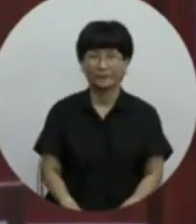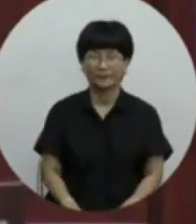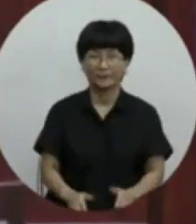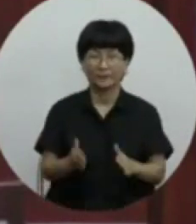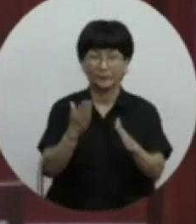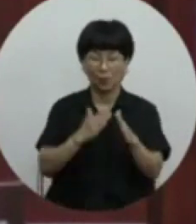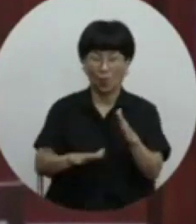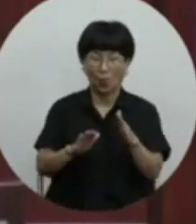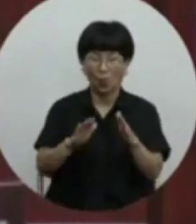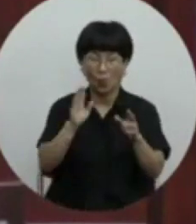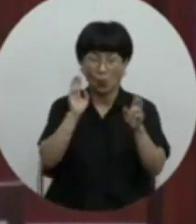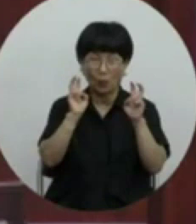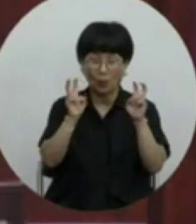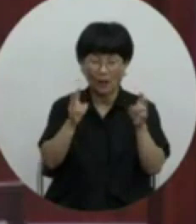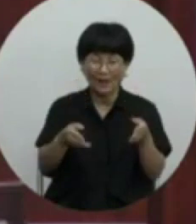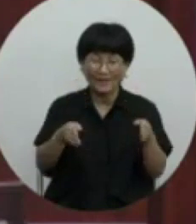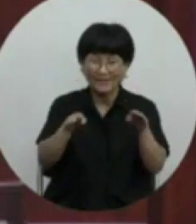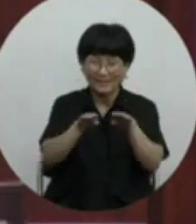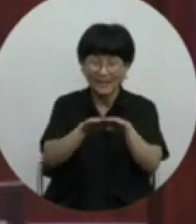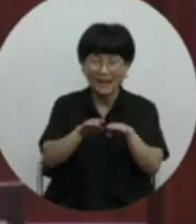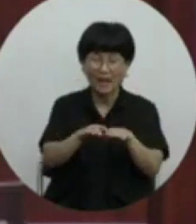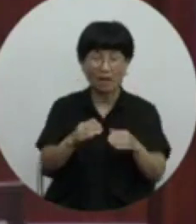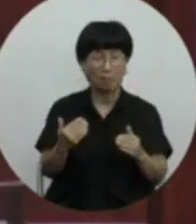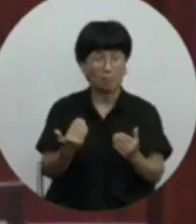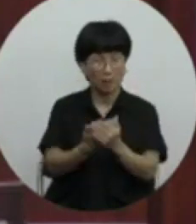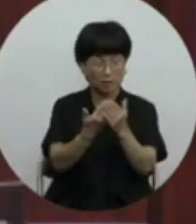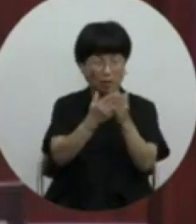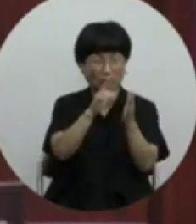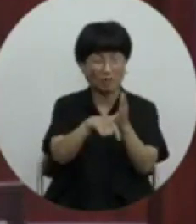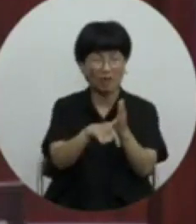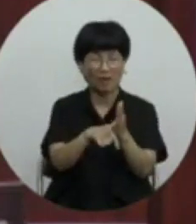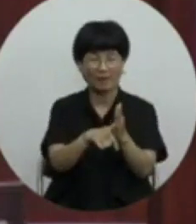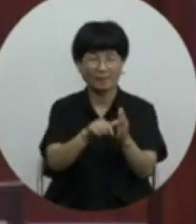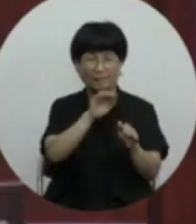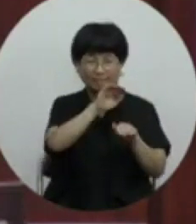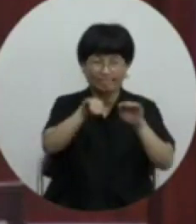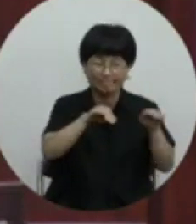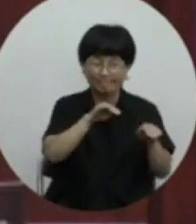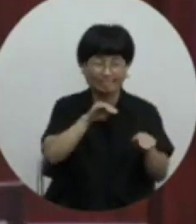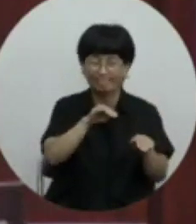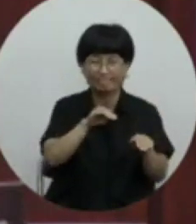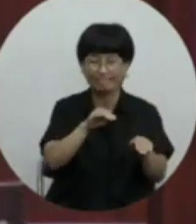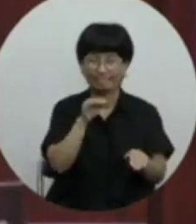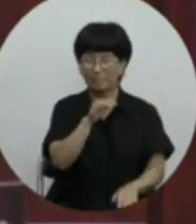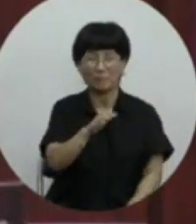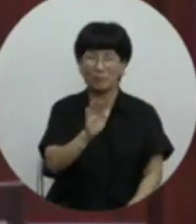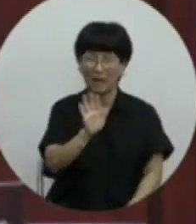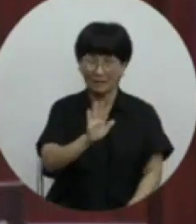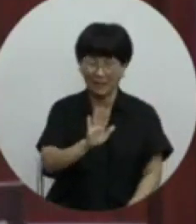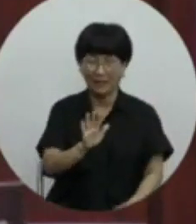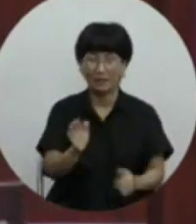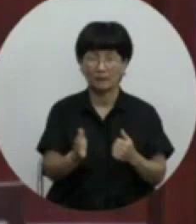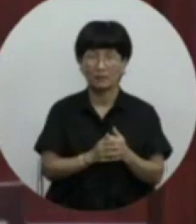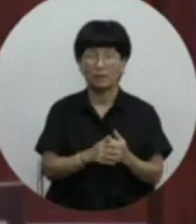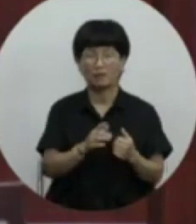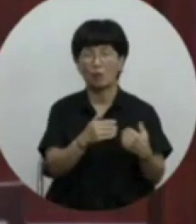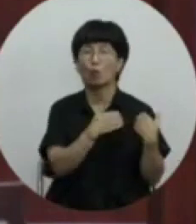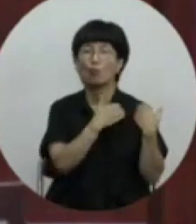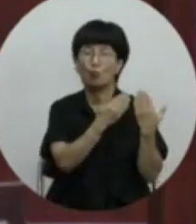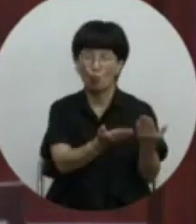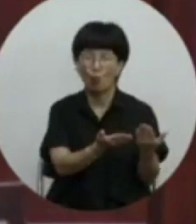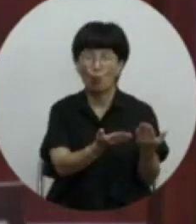공사가 일정 정도 성장했을 시는 간섭을 최소화하여 자율 경영을 보장하고 공사가